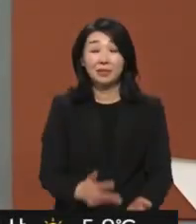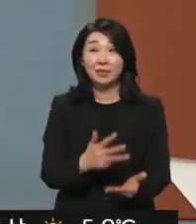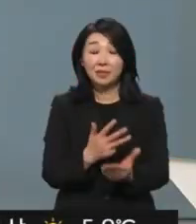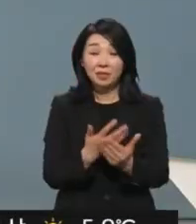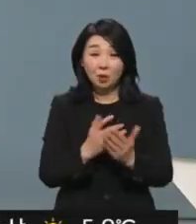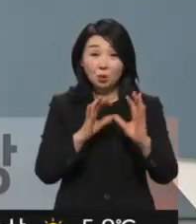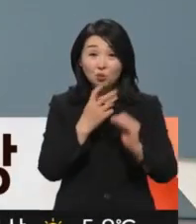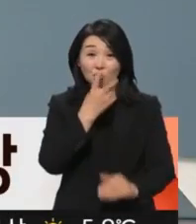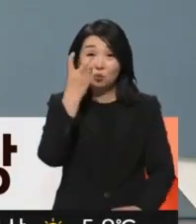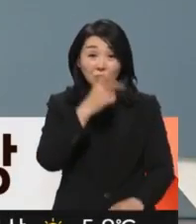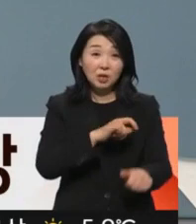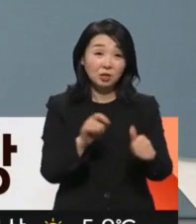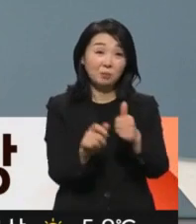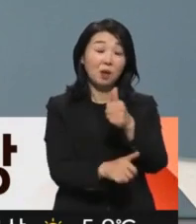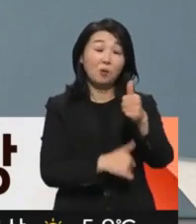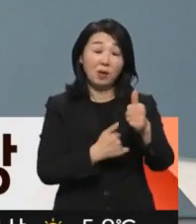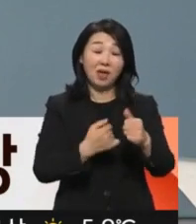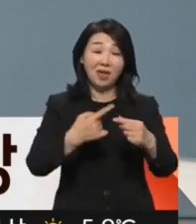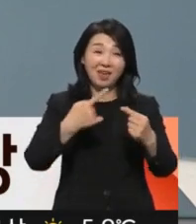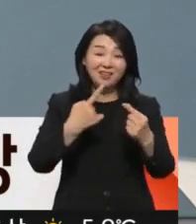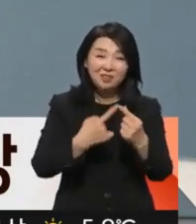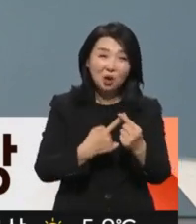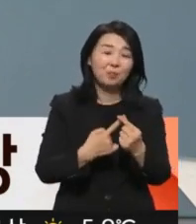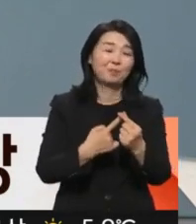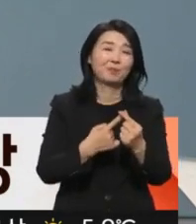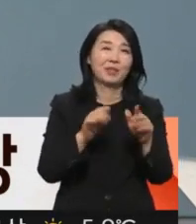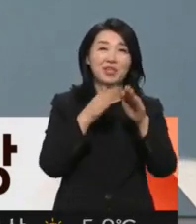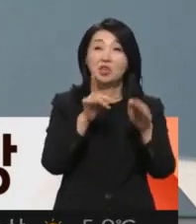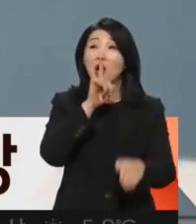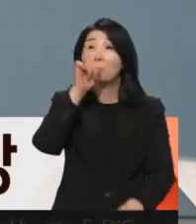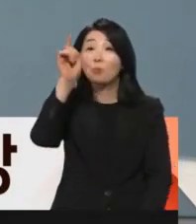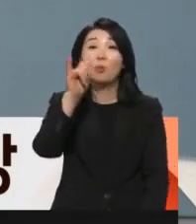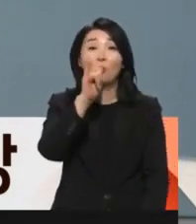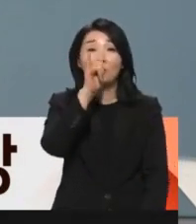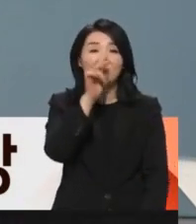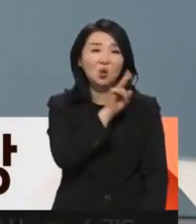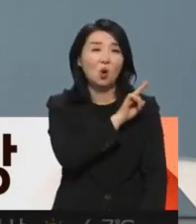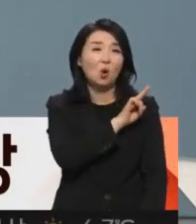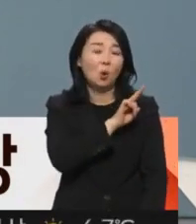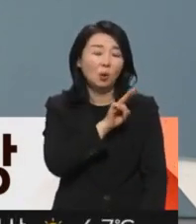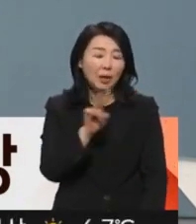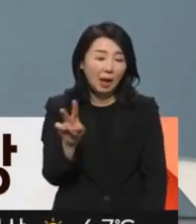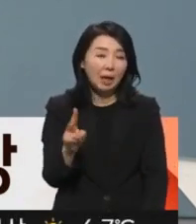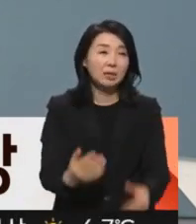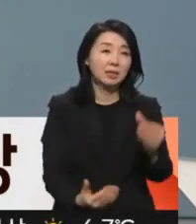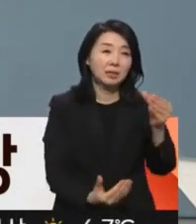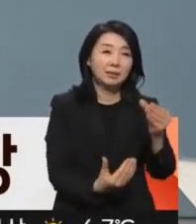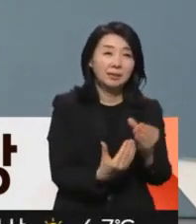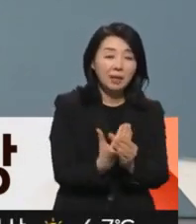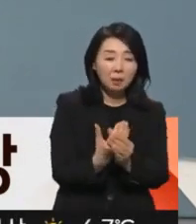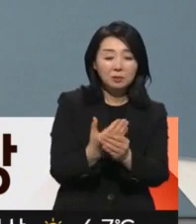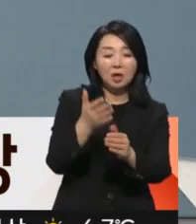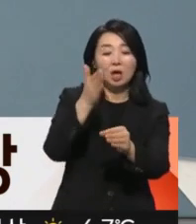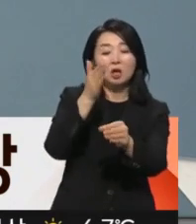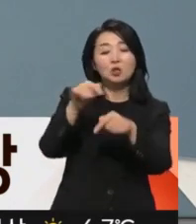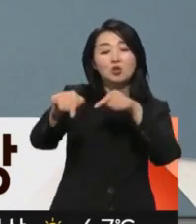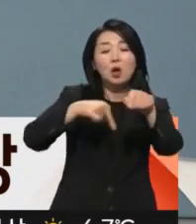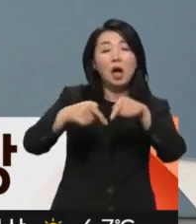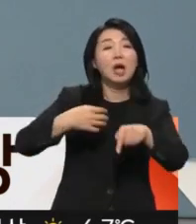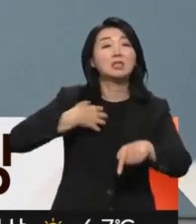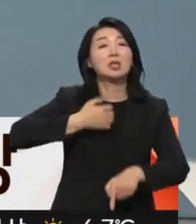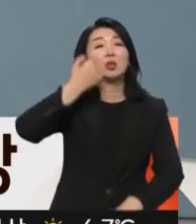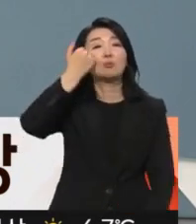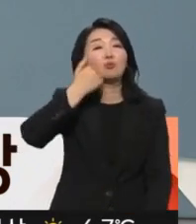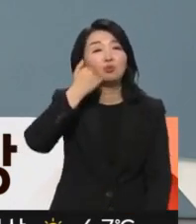이태원 국정조사 특위의 첫 기관 보고가 오늘 열렸습니다. 여야는 참사 대응의 컨트롤타워가 누군지를 놓고 공방을 벌였는데요.